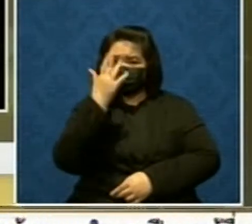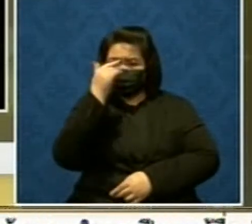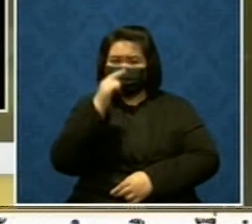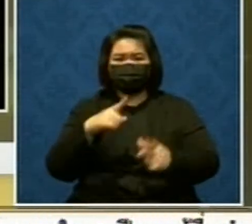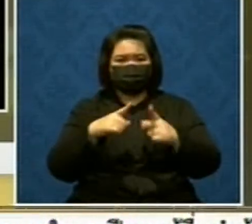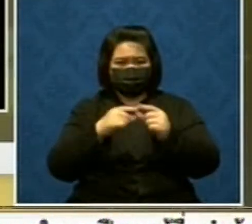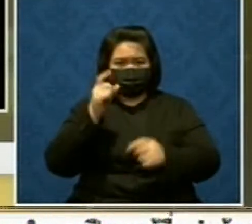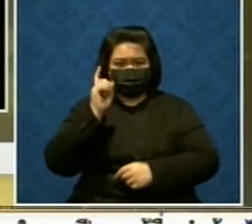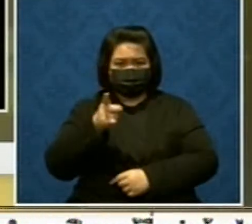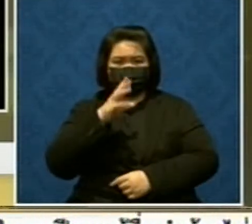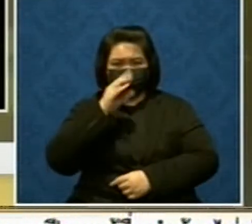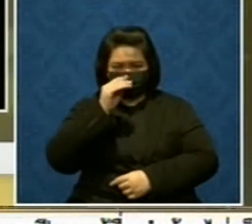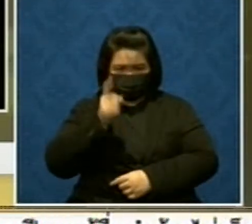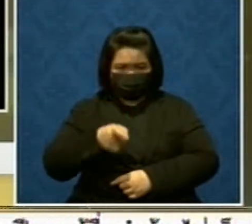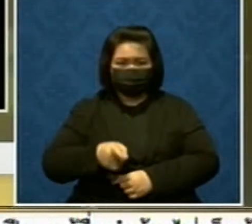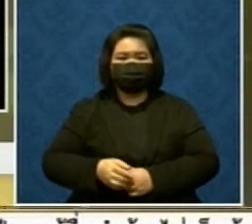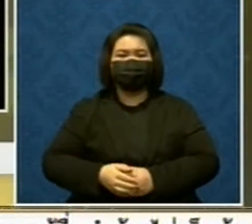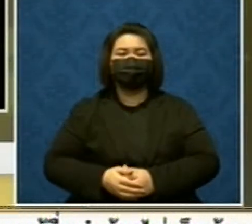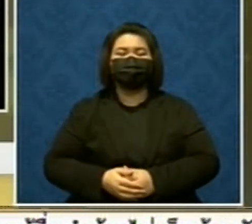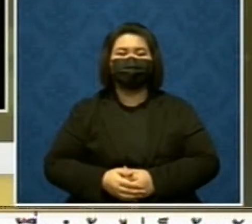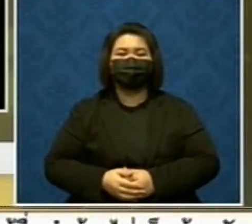จริงครับท่านประธาน